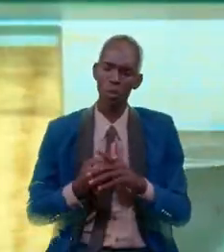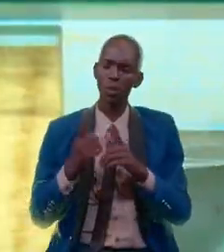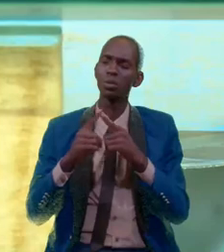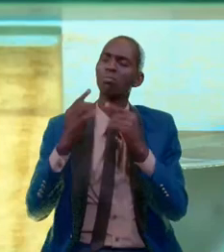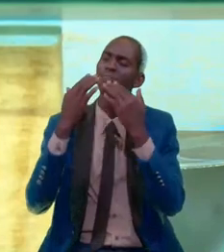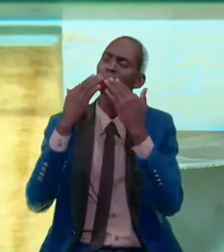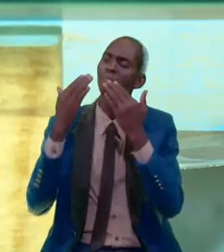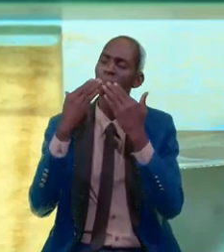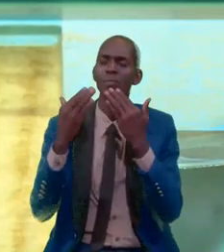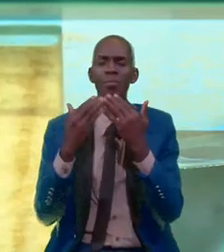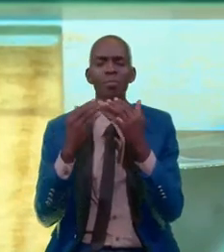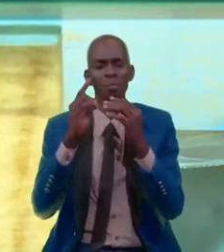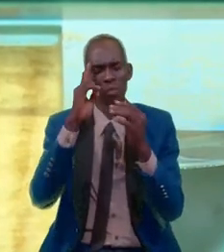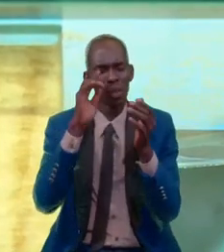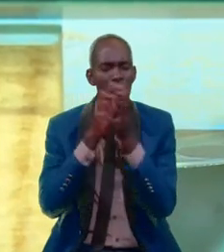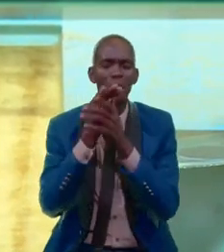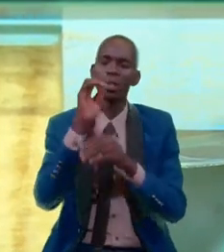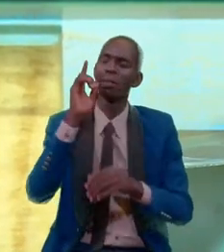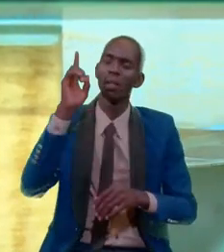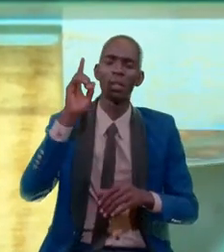Remerciez-le. Croyez-le.